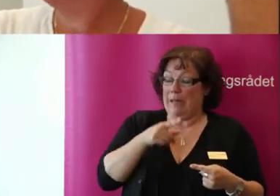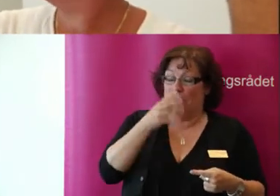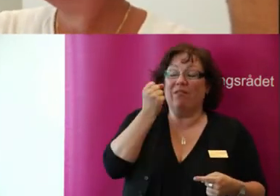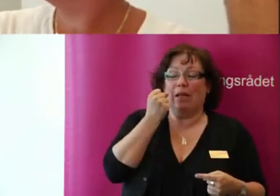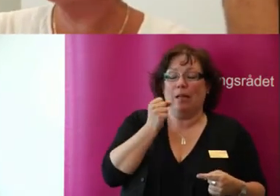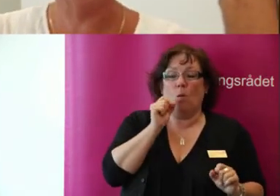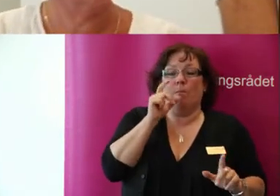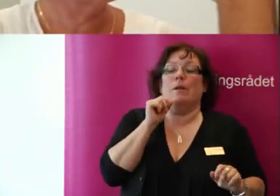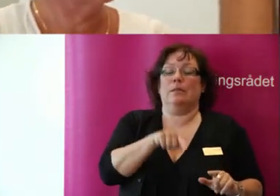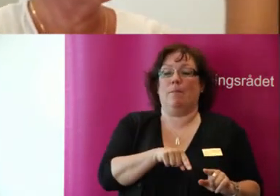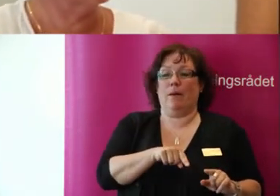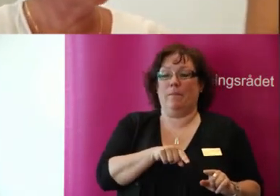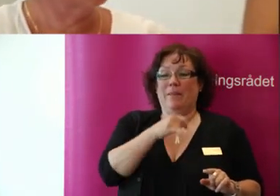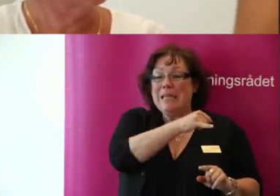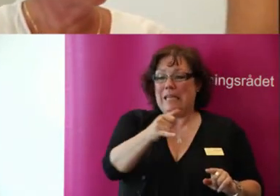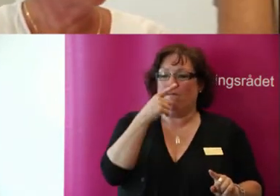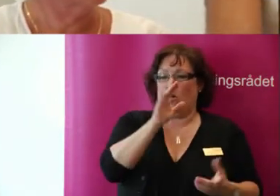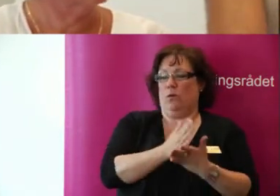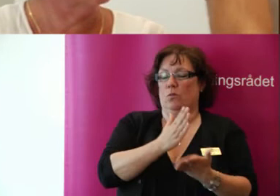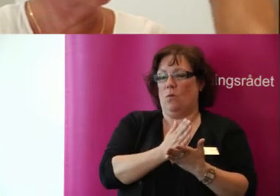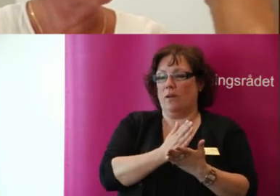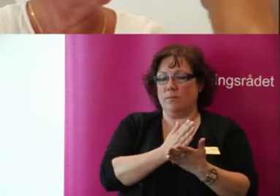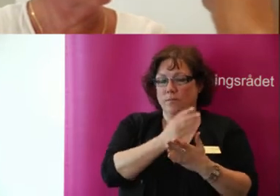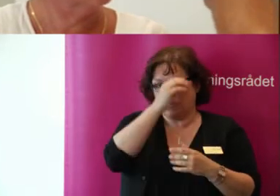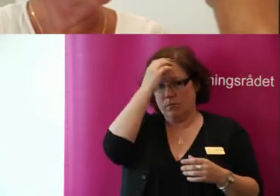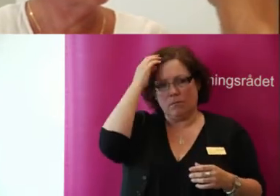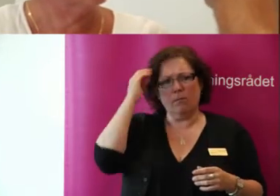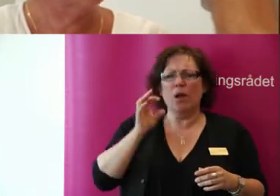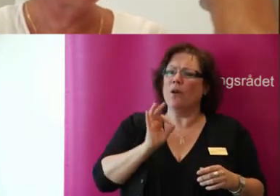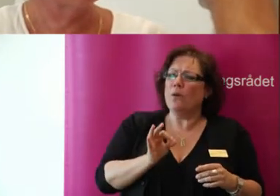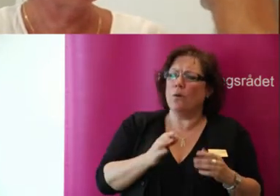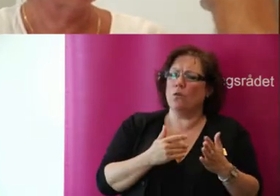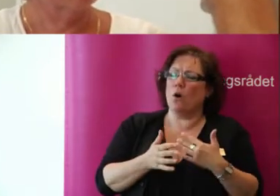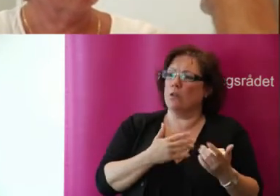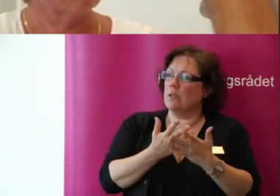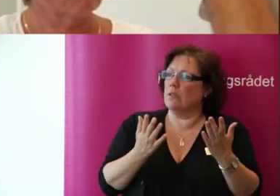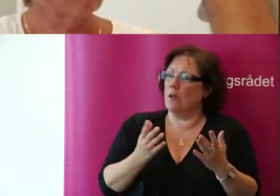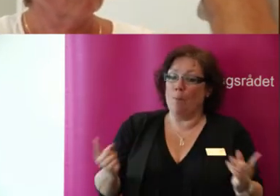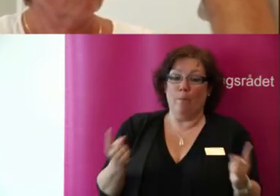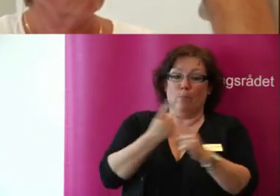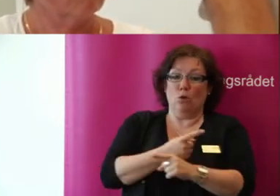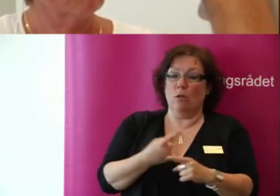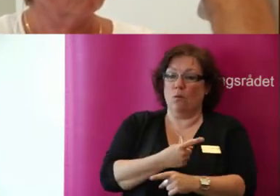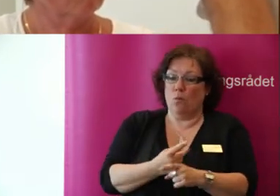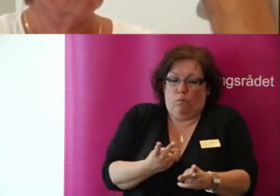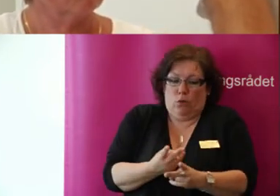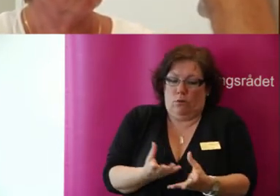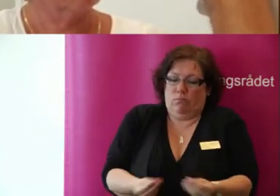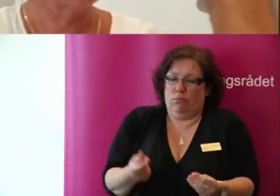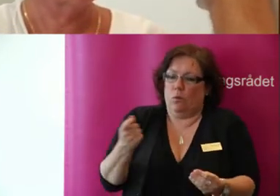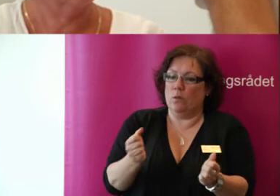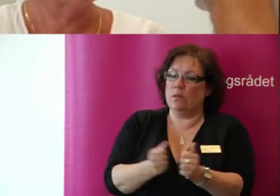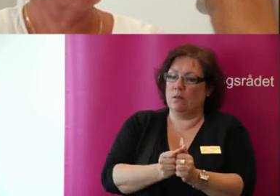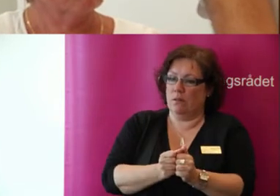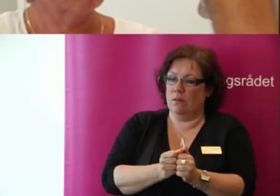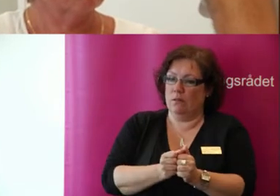sak att uppmärksamma i folkhögskolorna också då. Hur gör man så att det inte blir ett skifte helt och hållet? För då är det är väl någon som har belysts av de som har